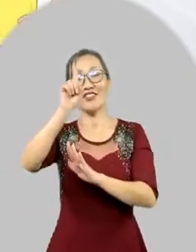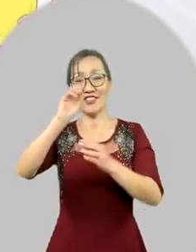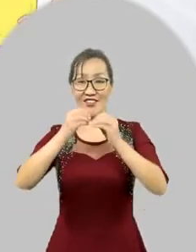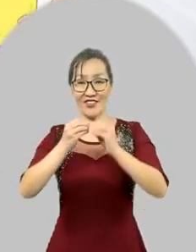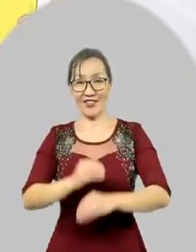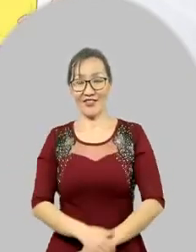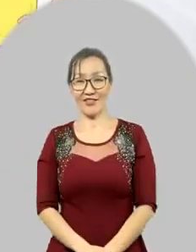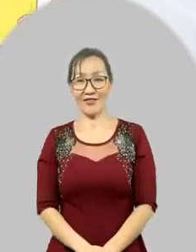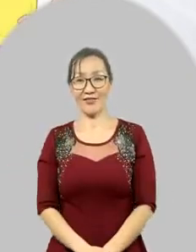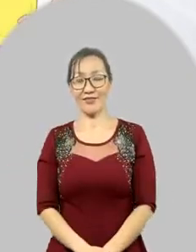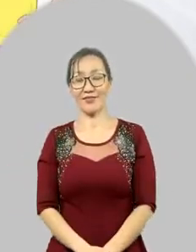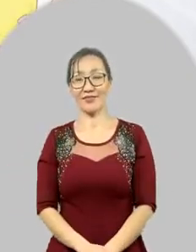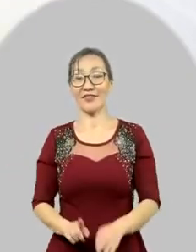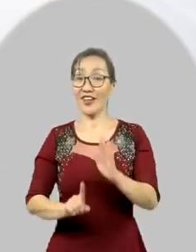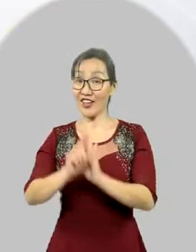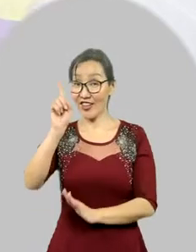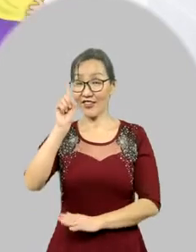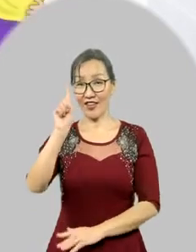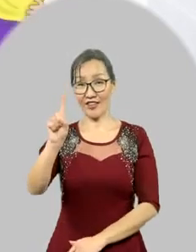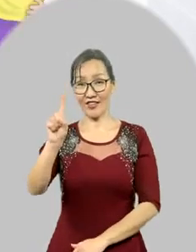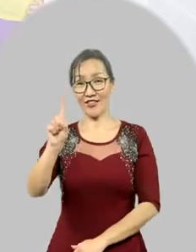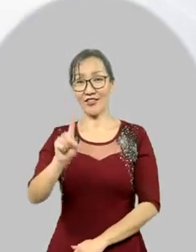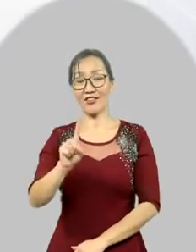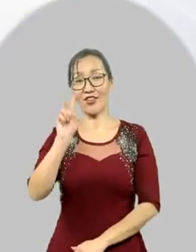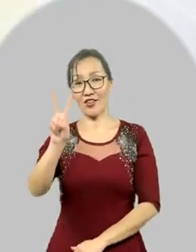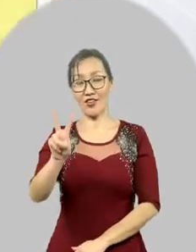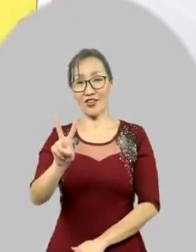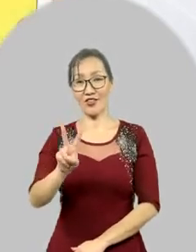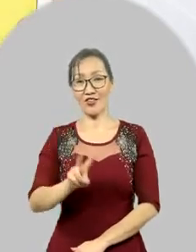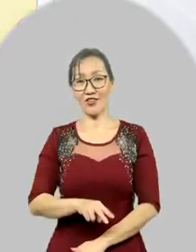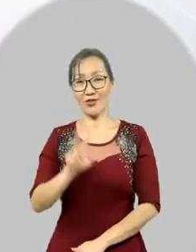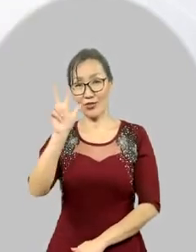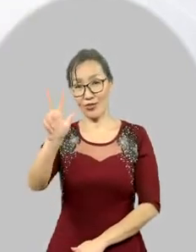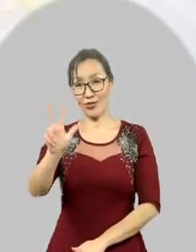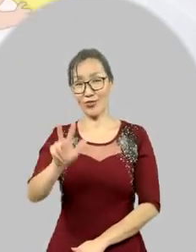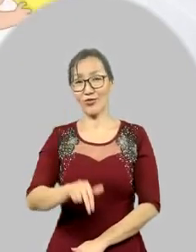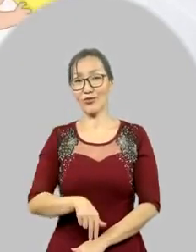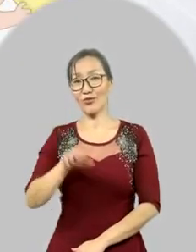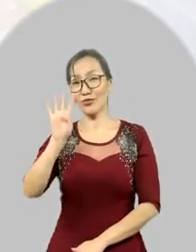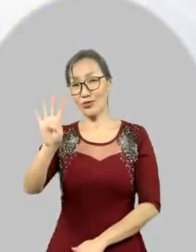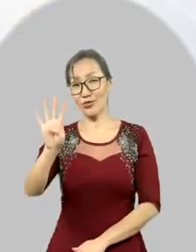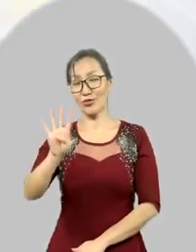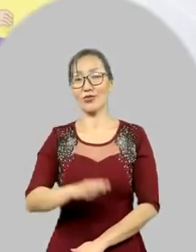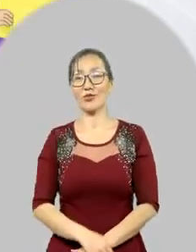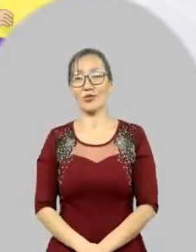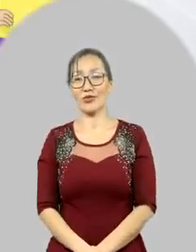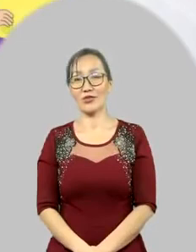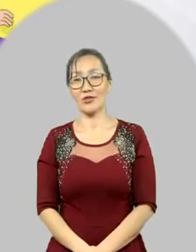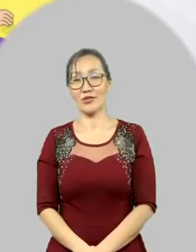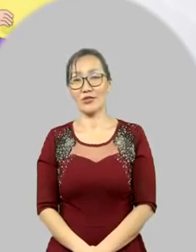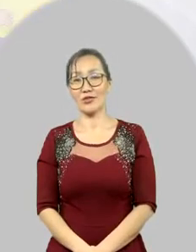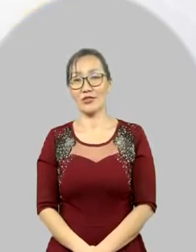хий. За, эхлэе. 1 2 3